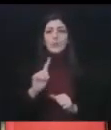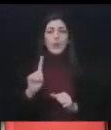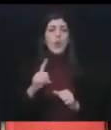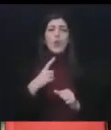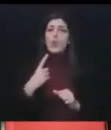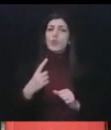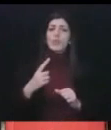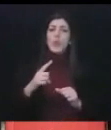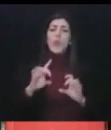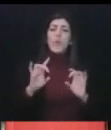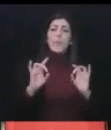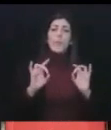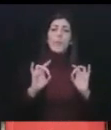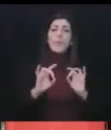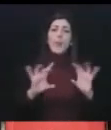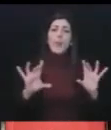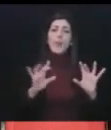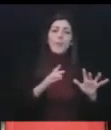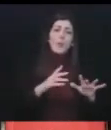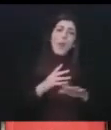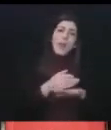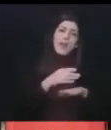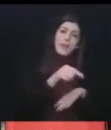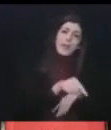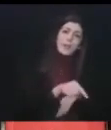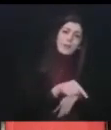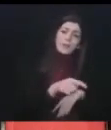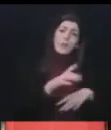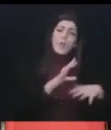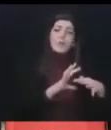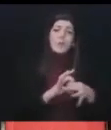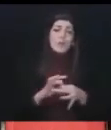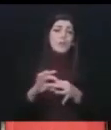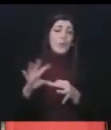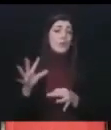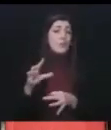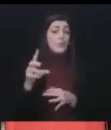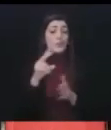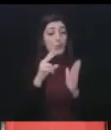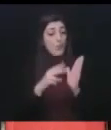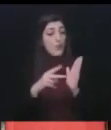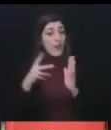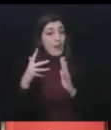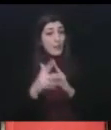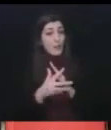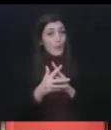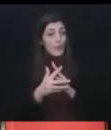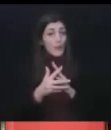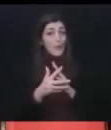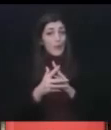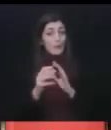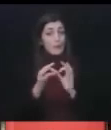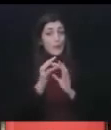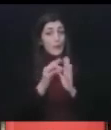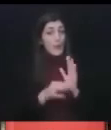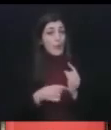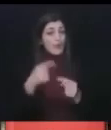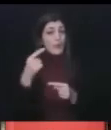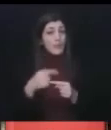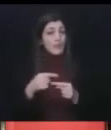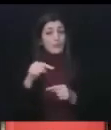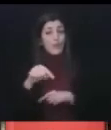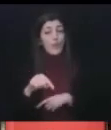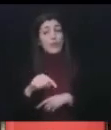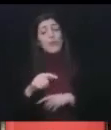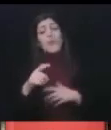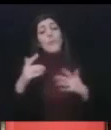libero ingresso e di conseguenza voglio dire, forse non ha avuto occasione di leggere a fondo l'ordine del